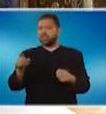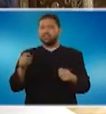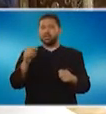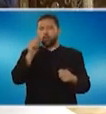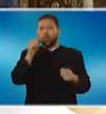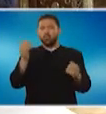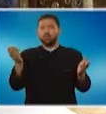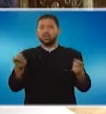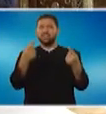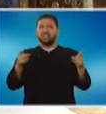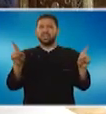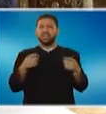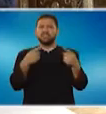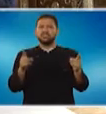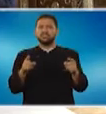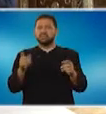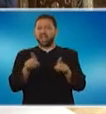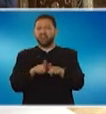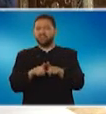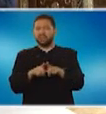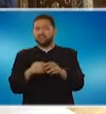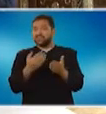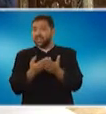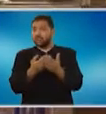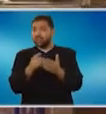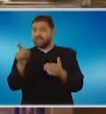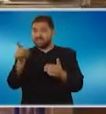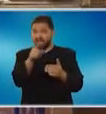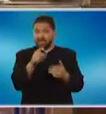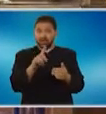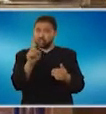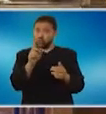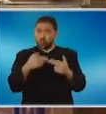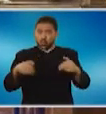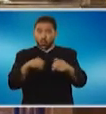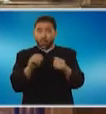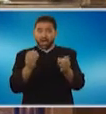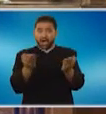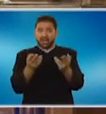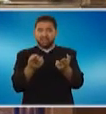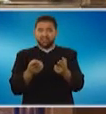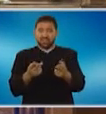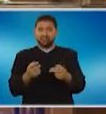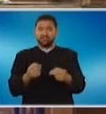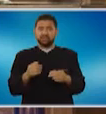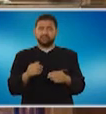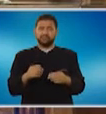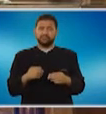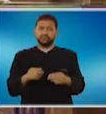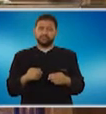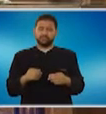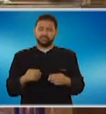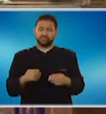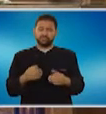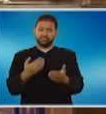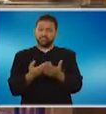sau cântărețul. De ce ei și nu noi, cei care intrăm la un moment dat, nu citim sau